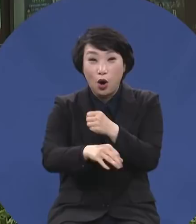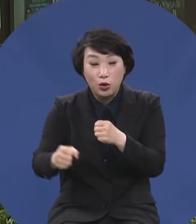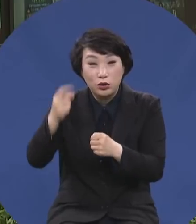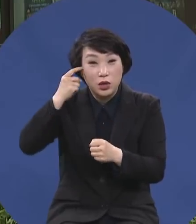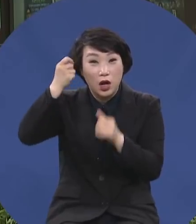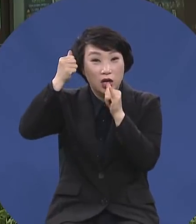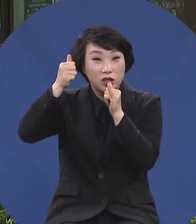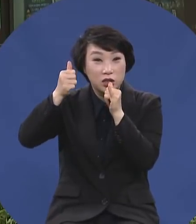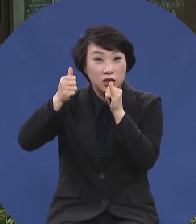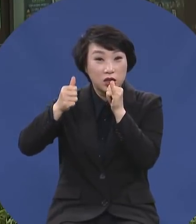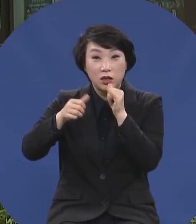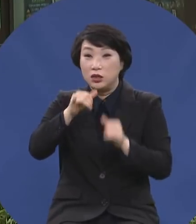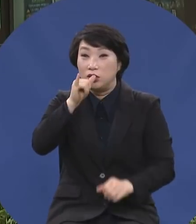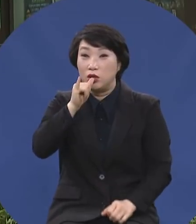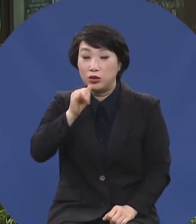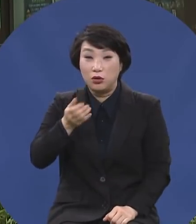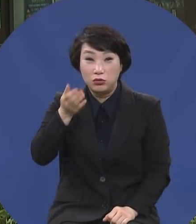알았는데